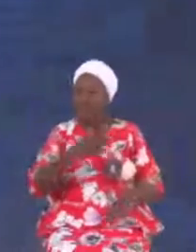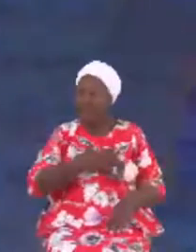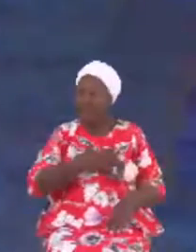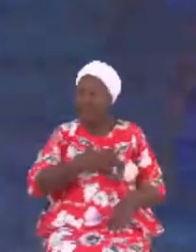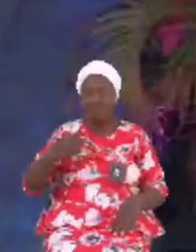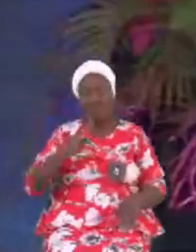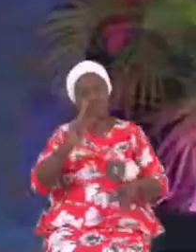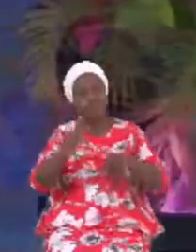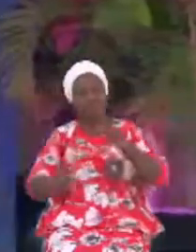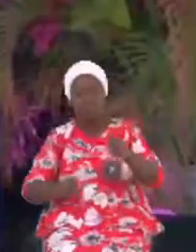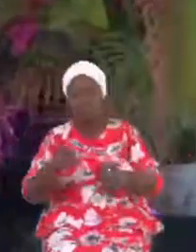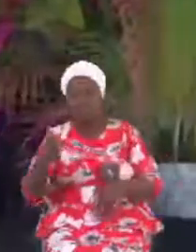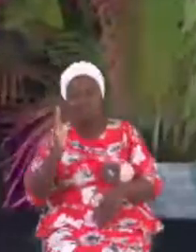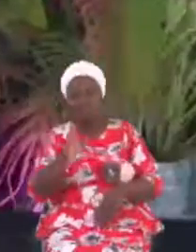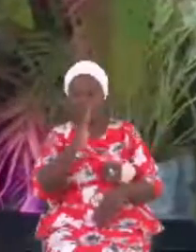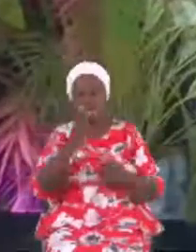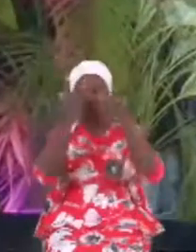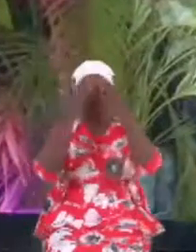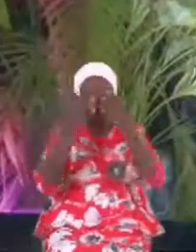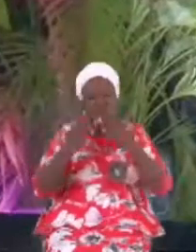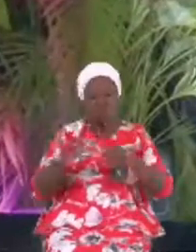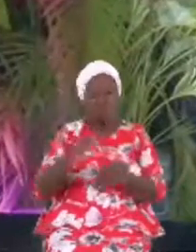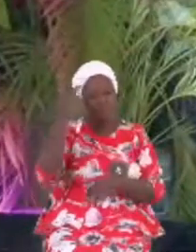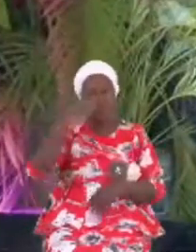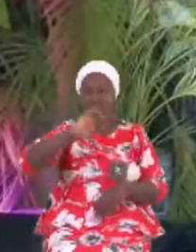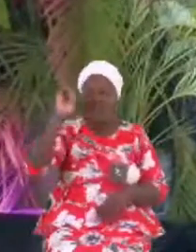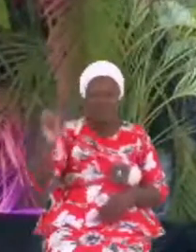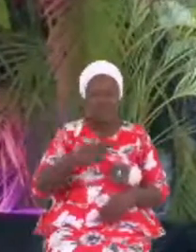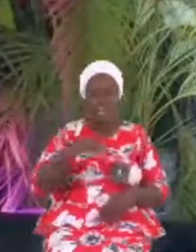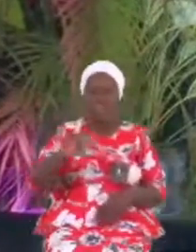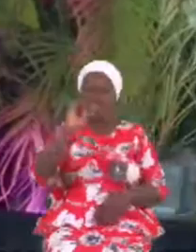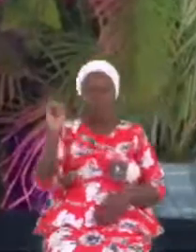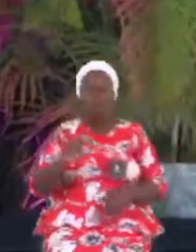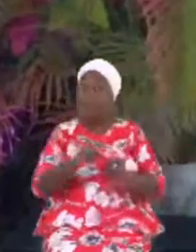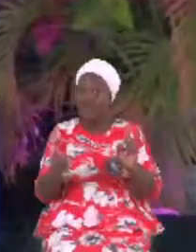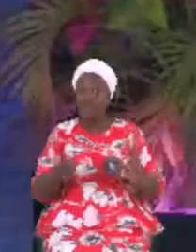Et ceux qui sont là-bas, ils seront dans la tristesse pour toute l'éternité. Mais